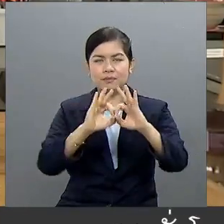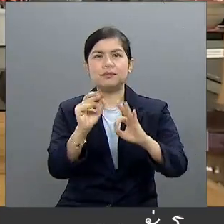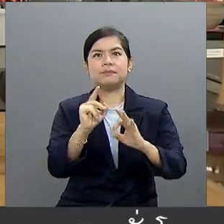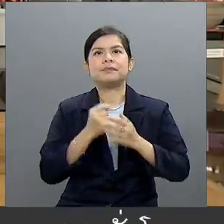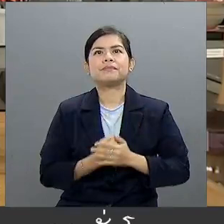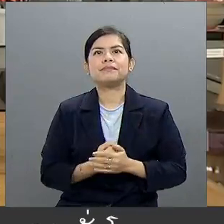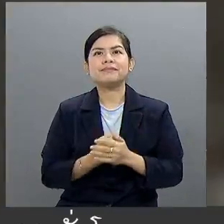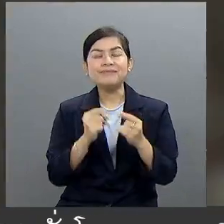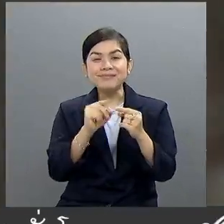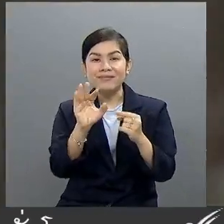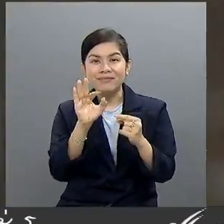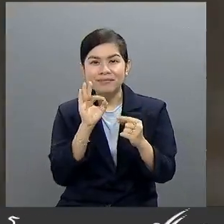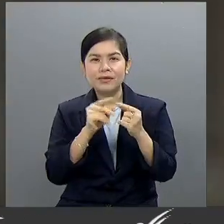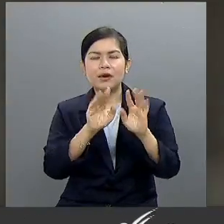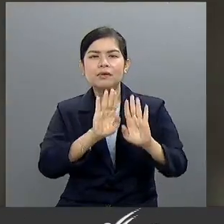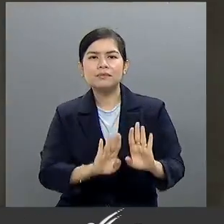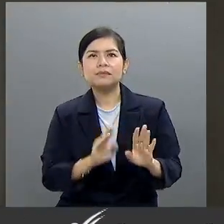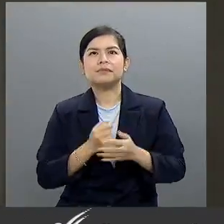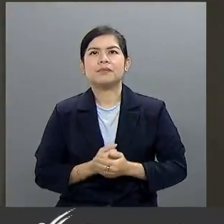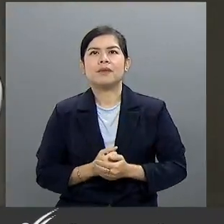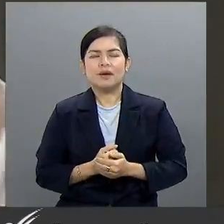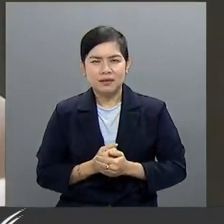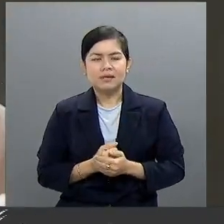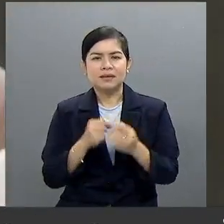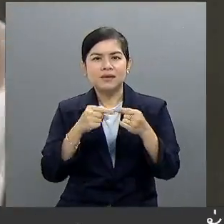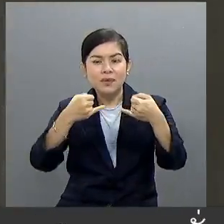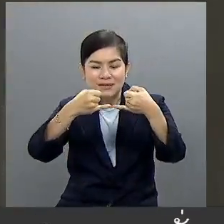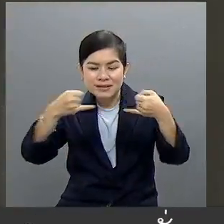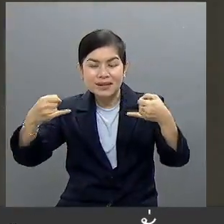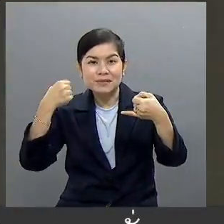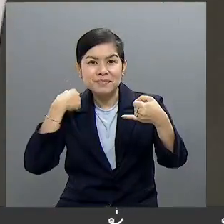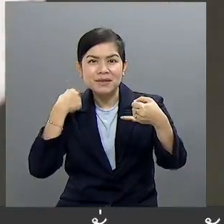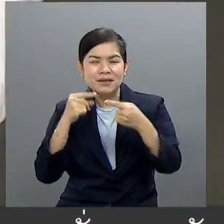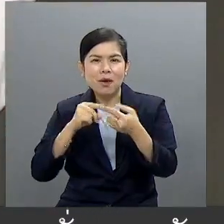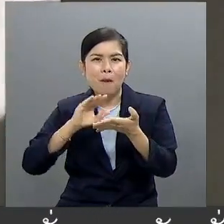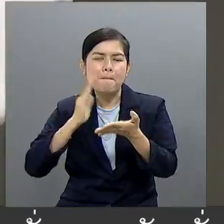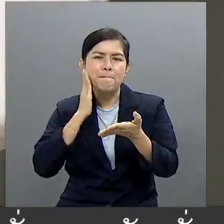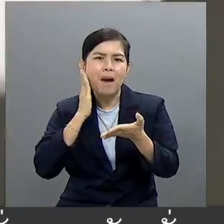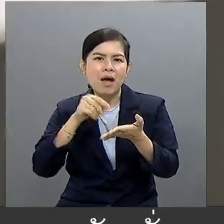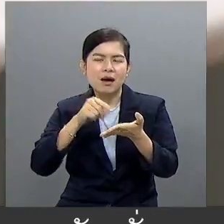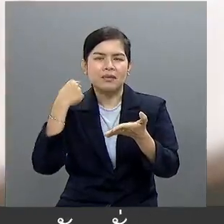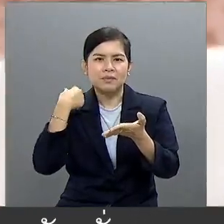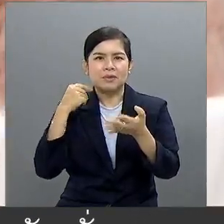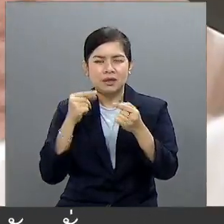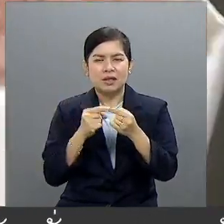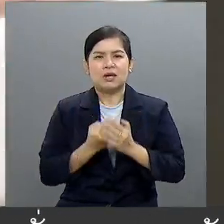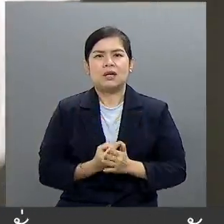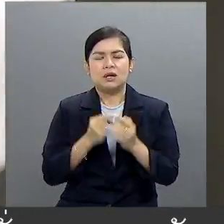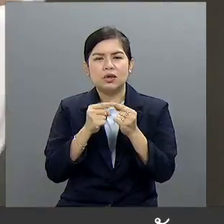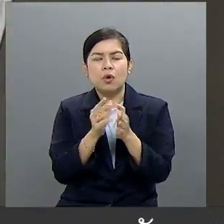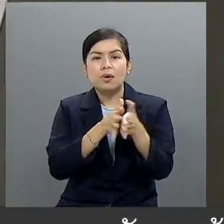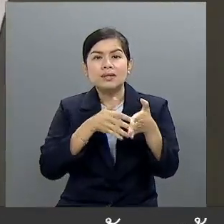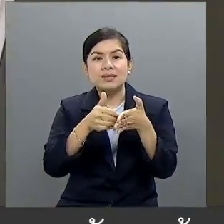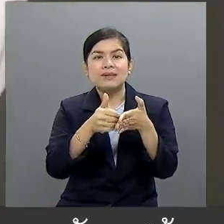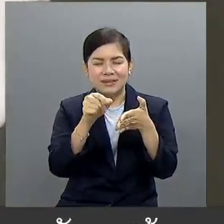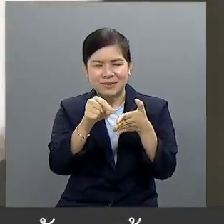เลือกใช้แป้งที่ย่อยยากย่อยนานซึ่งจะดีต่อร่างกายของเรานะคะเป็นแป้งที่ไม่ผ่านการขัดสีก็คือเส้นหมี่ค่ะเ